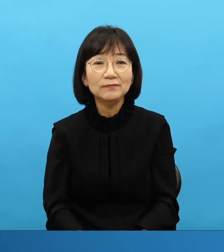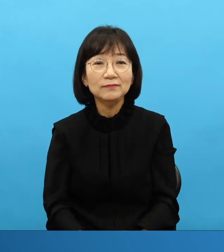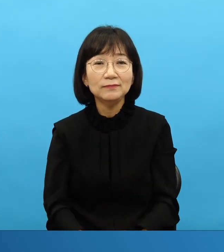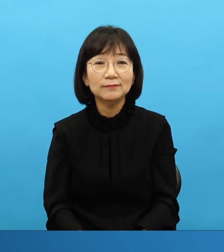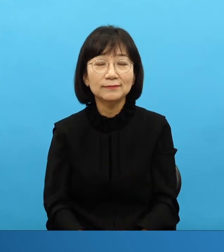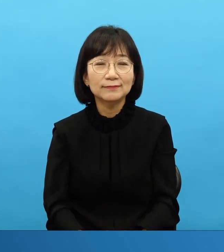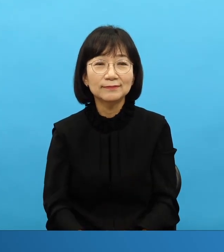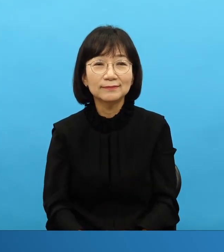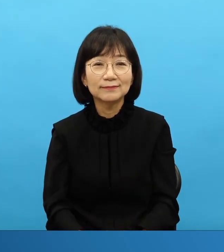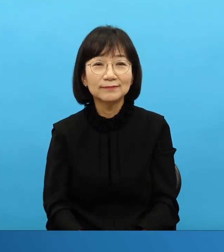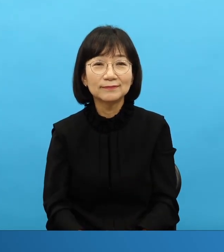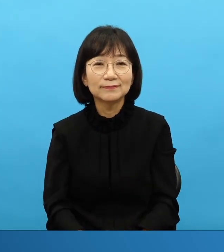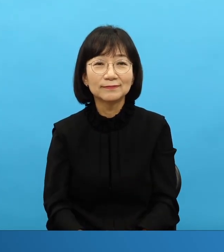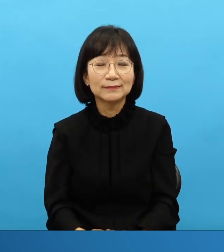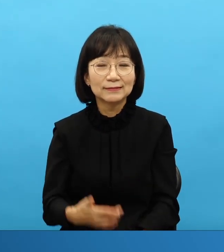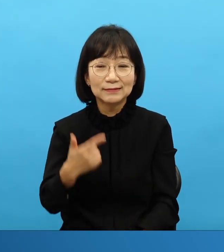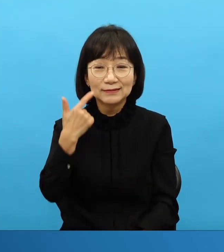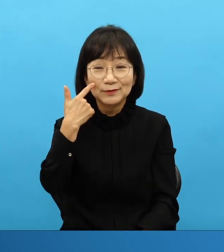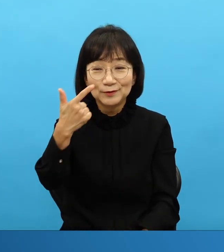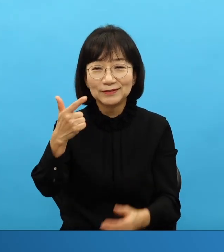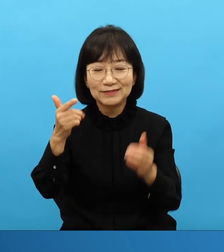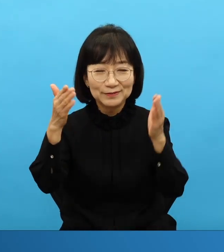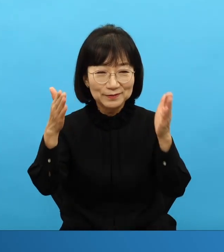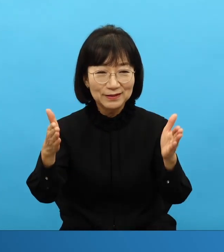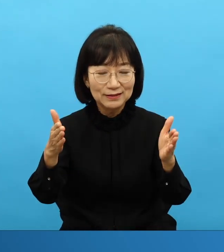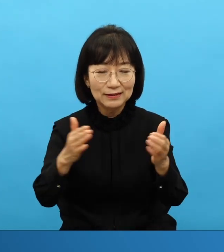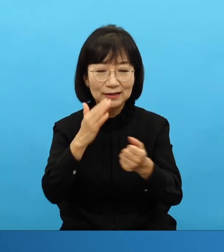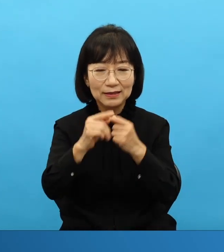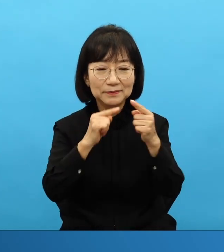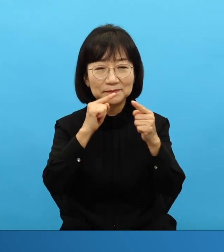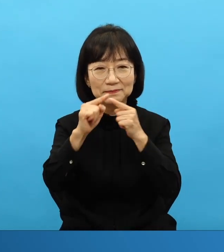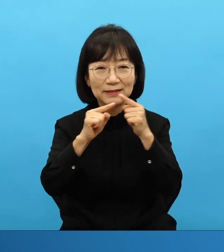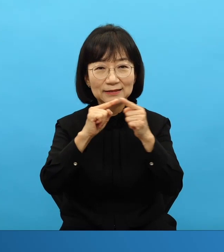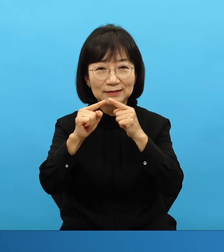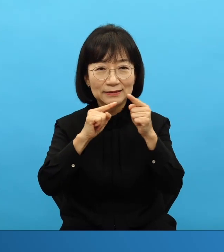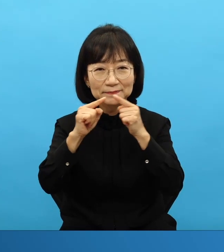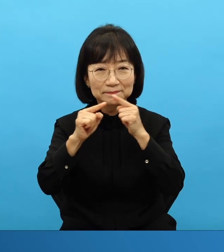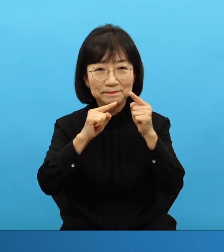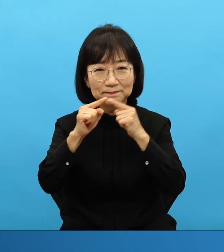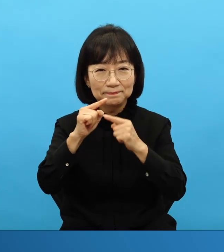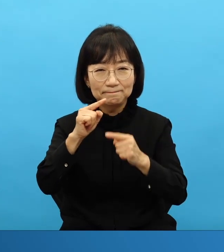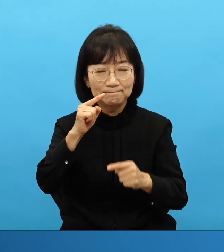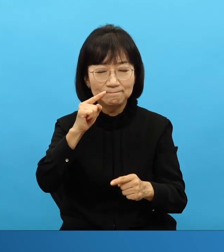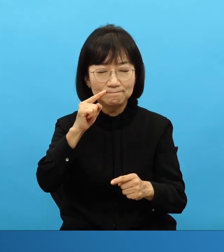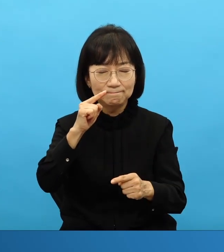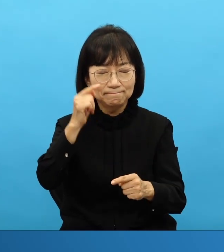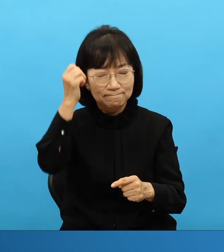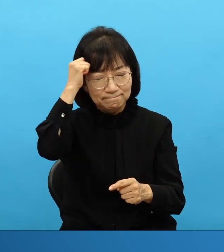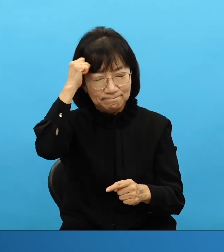6일 동안 말씀을 속에 하나님의 성령이 역사하시도록